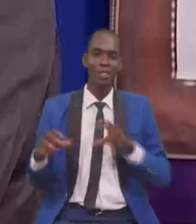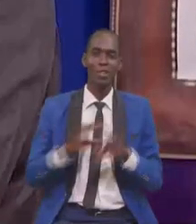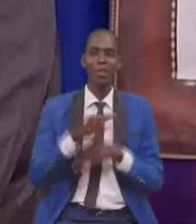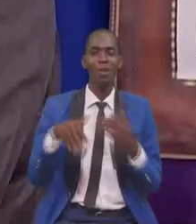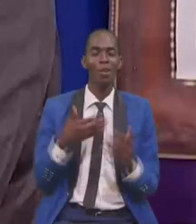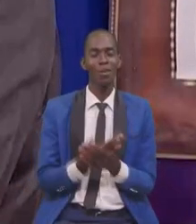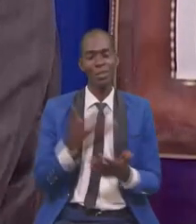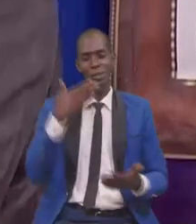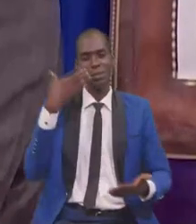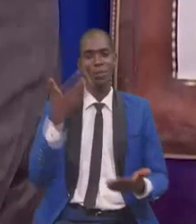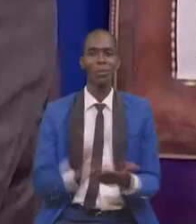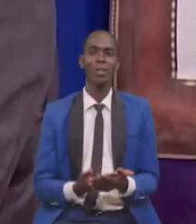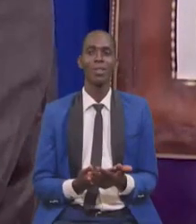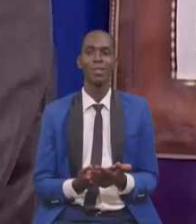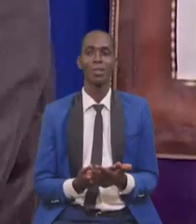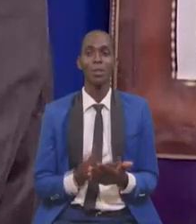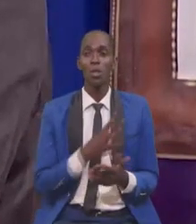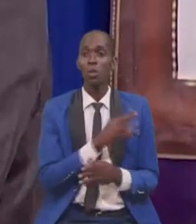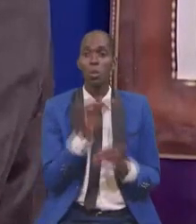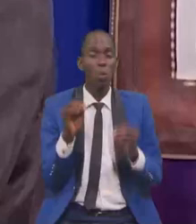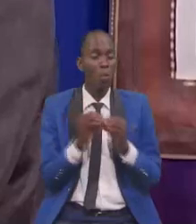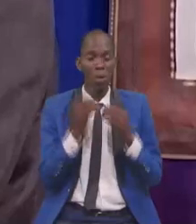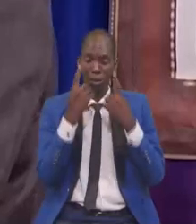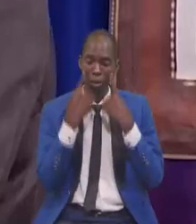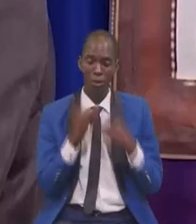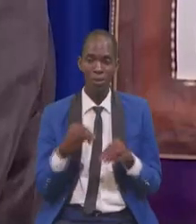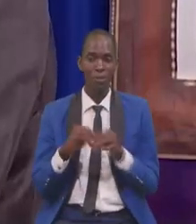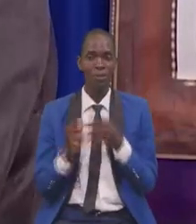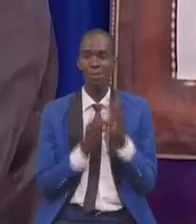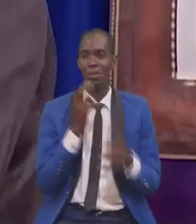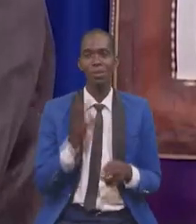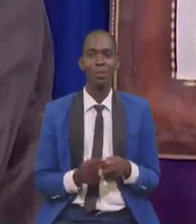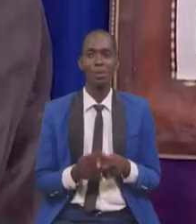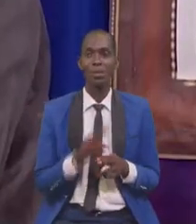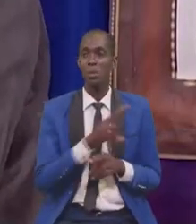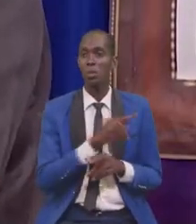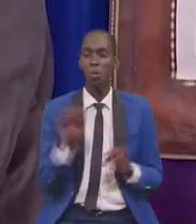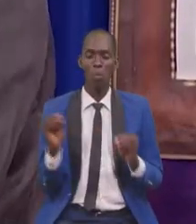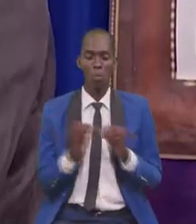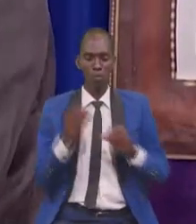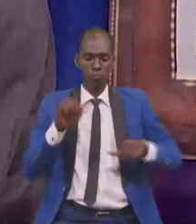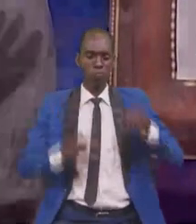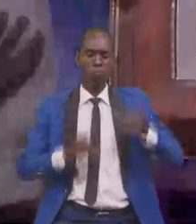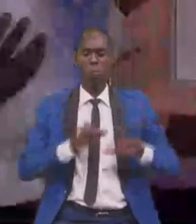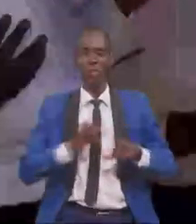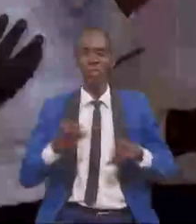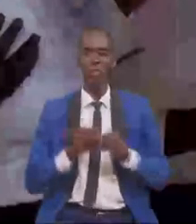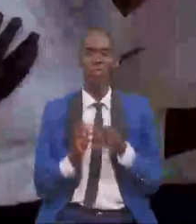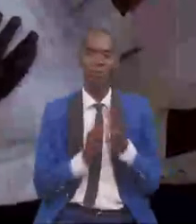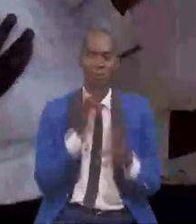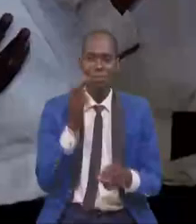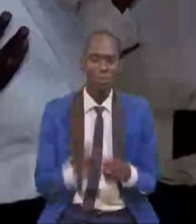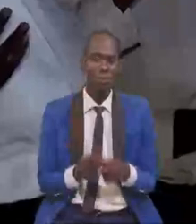Il a fait tout à merveille. Il n'y a plus de larmes. Il n'y a plus de